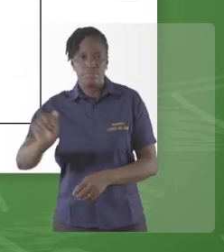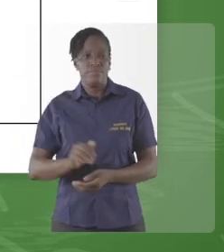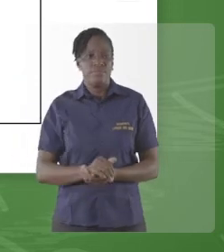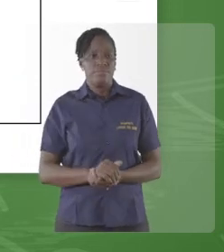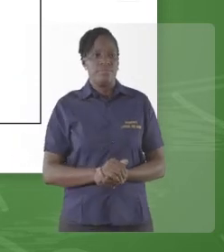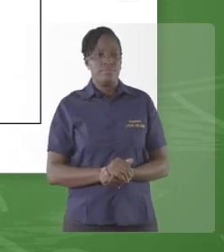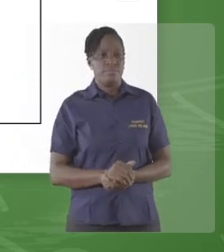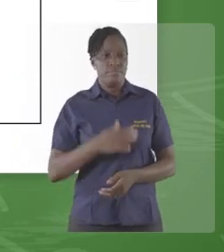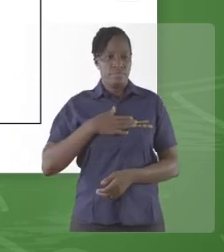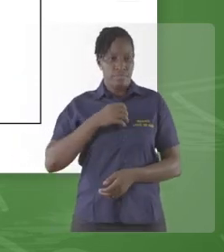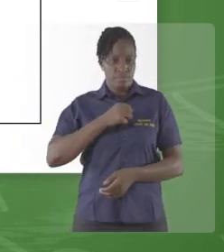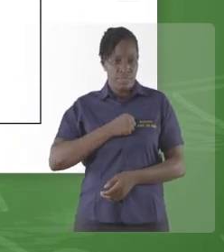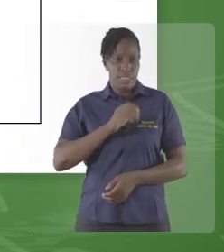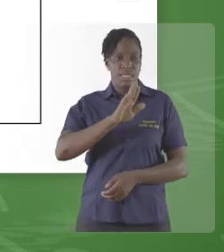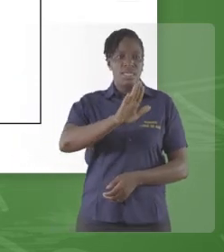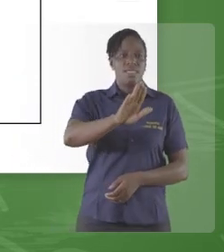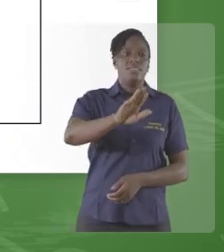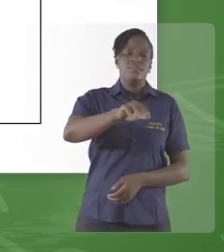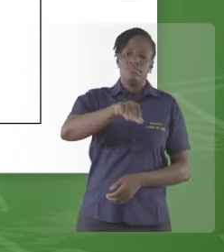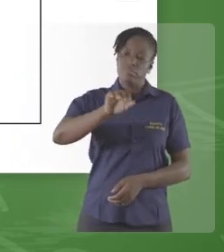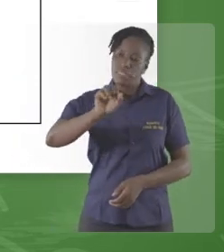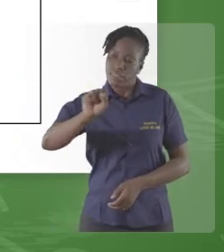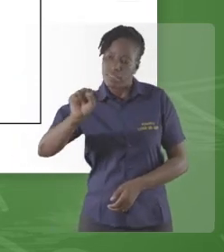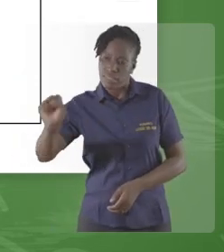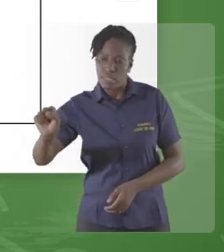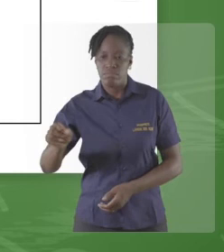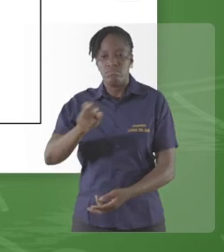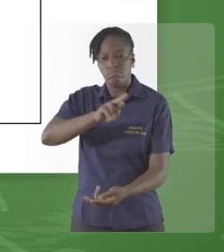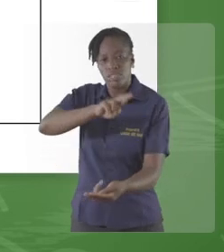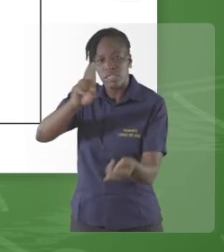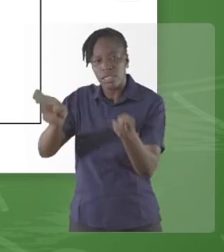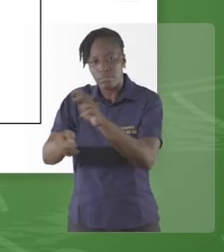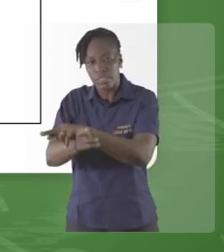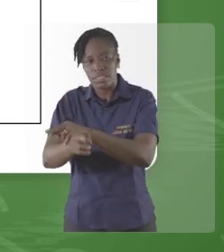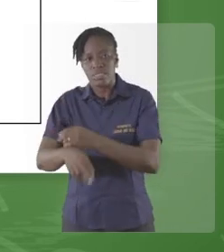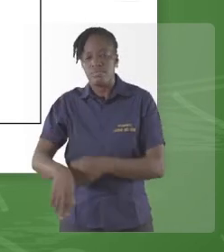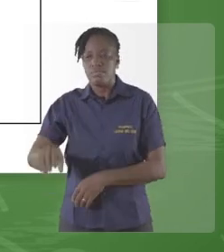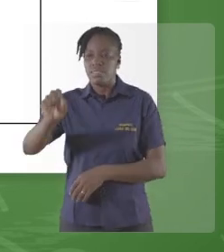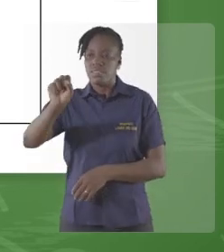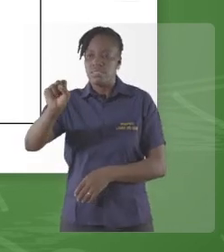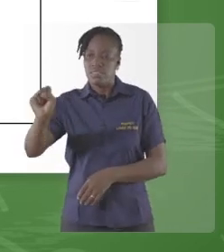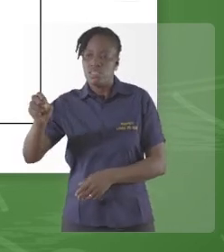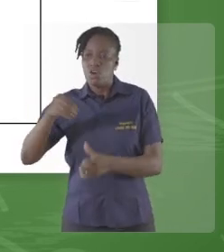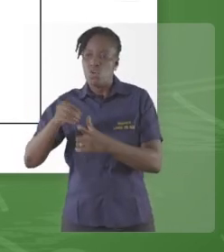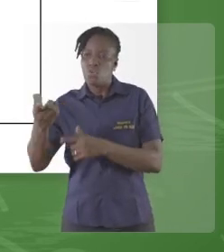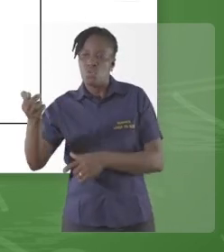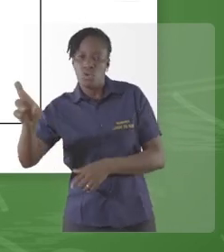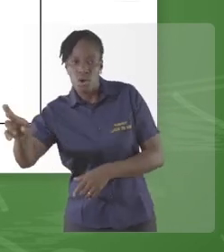Nous avons aussi mais, tes, c'est qui sont remplacés par c'est ou